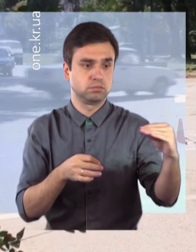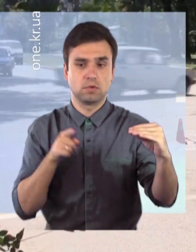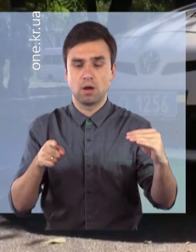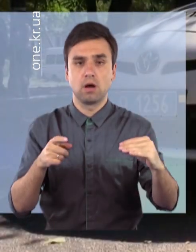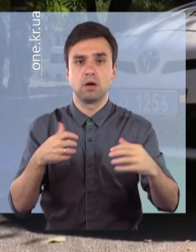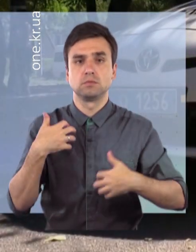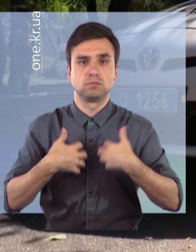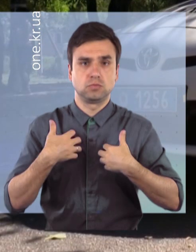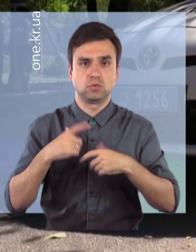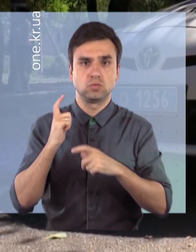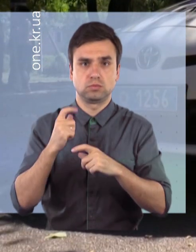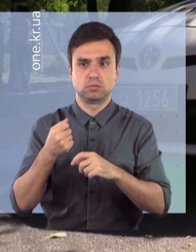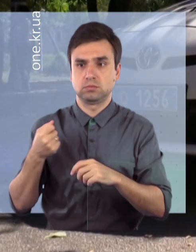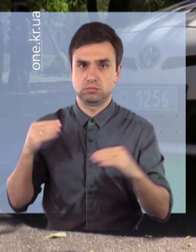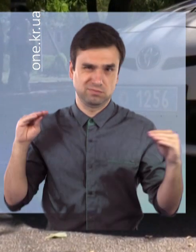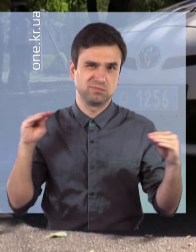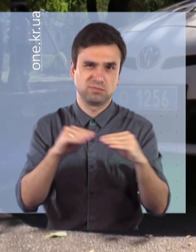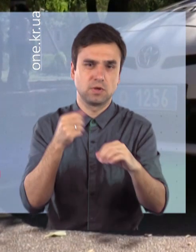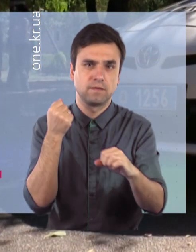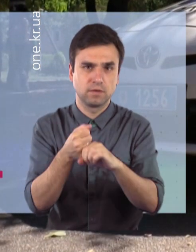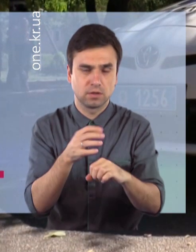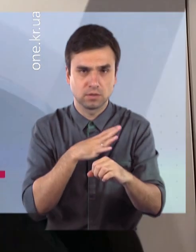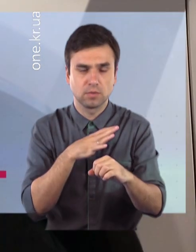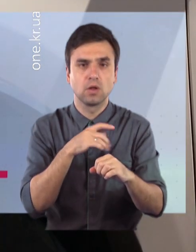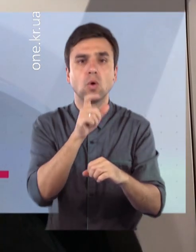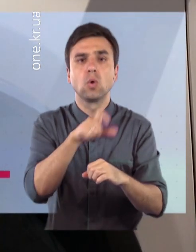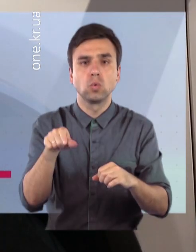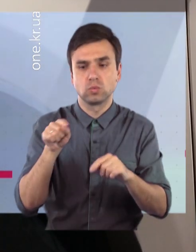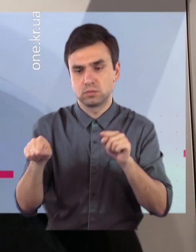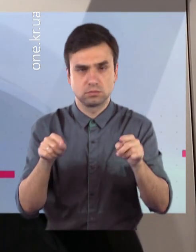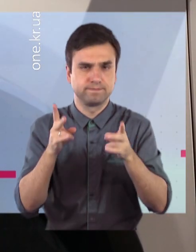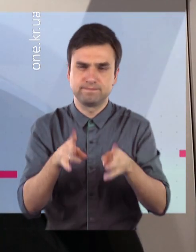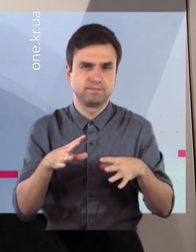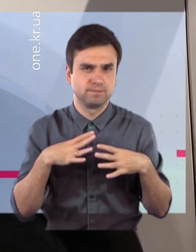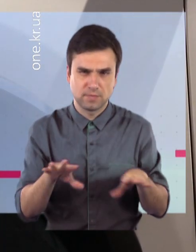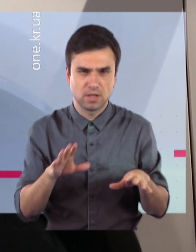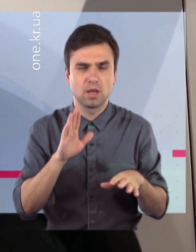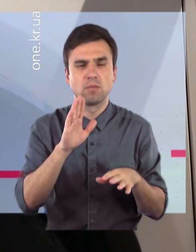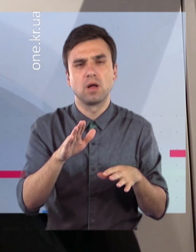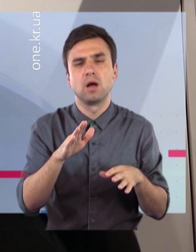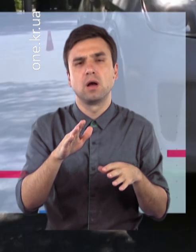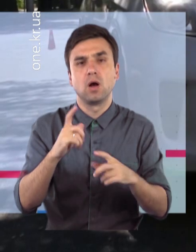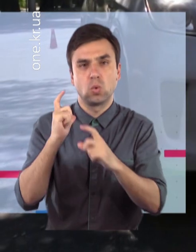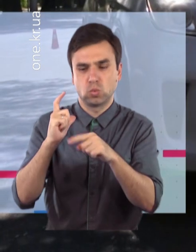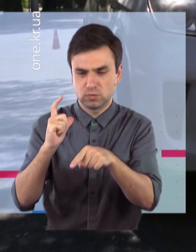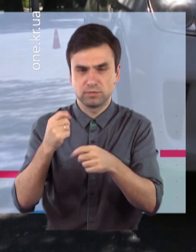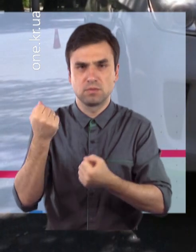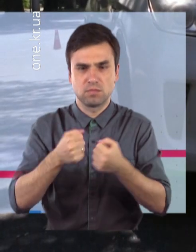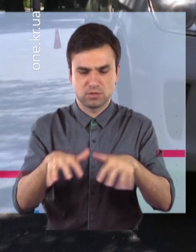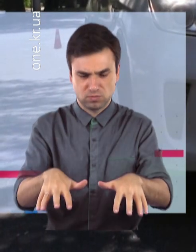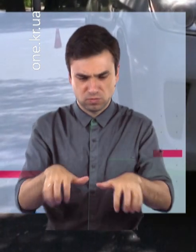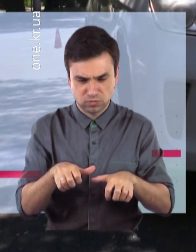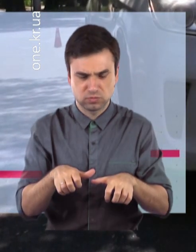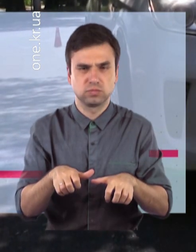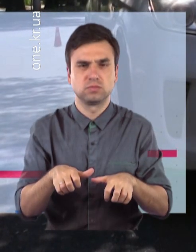дорожньо-транспортної пригоди обійшлося без постраждалих, проте значних пошкоджень зазнали автомобілі. У вантажівки зім'яло бампер та